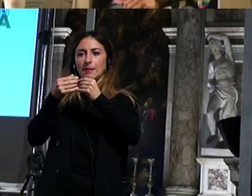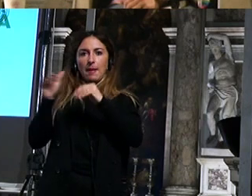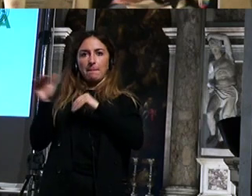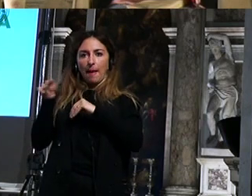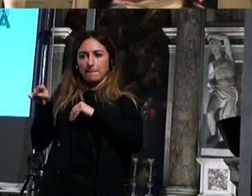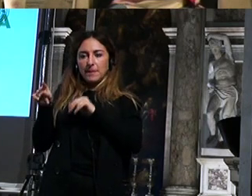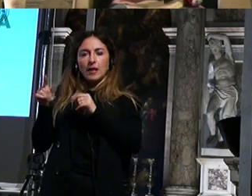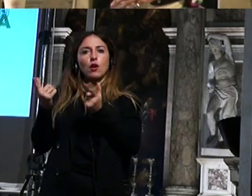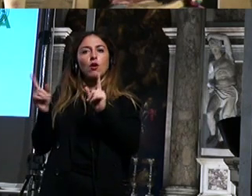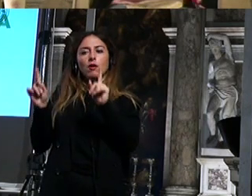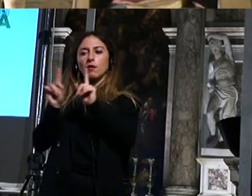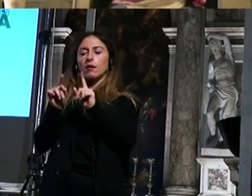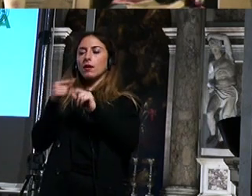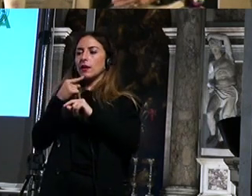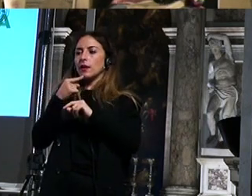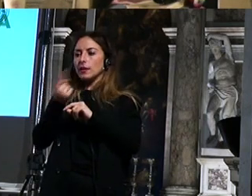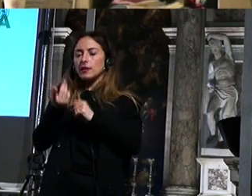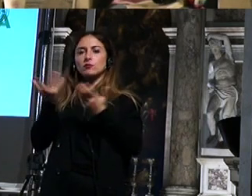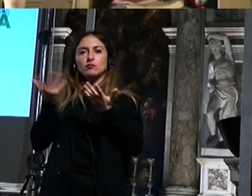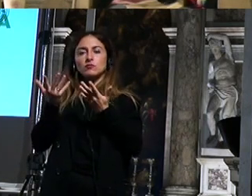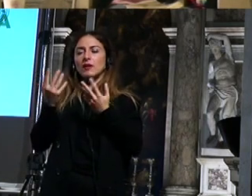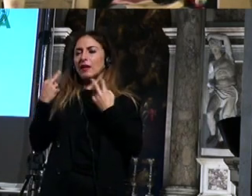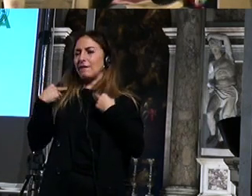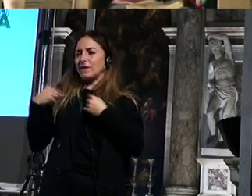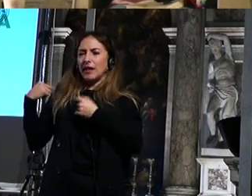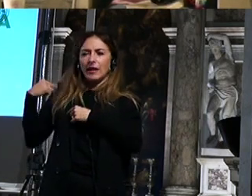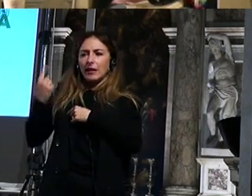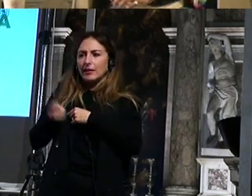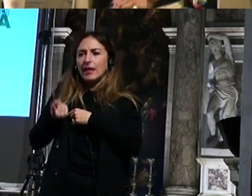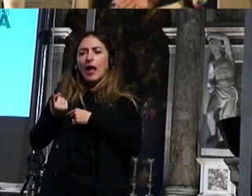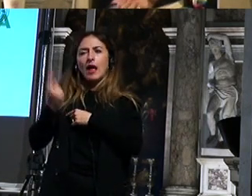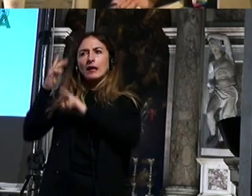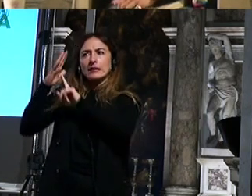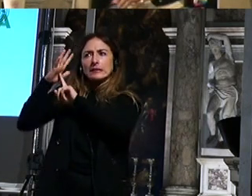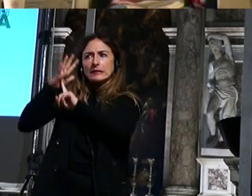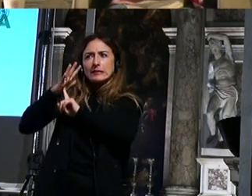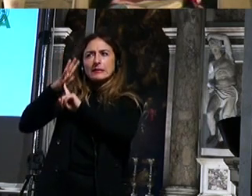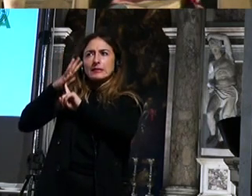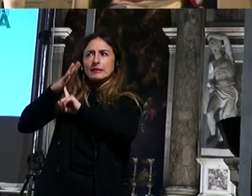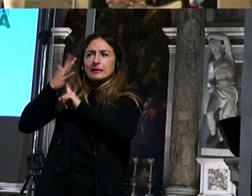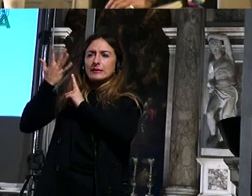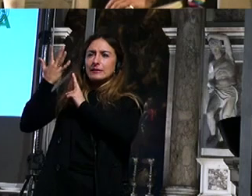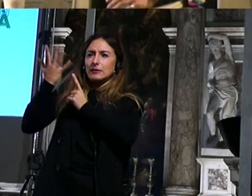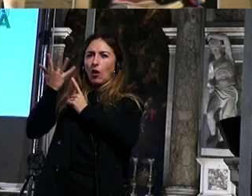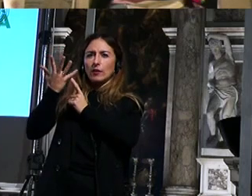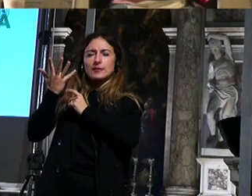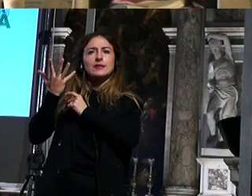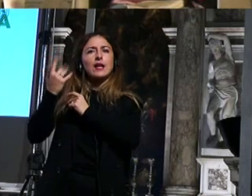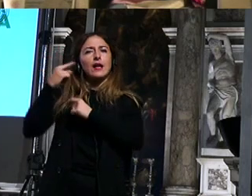dice una cosa, dice che per tutta la vita è stato schiacciato dal senso del dovere. Siccome